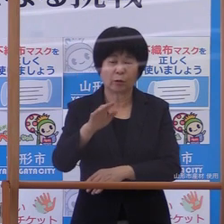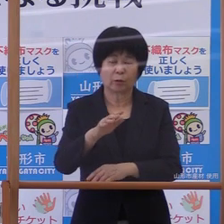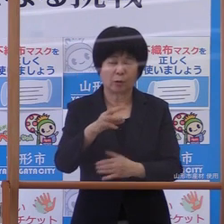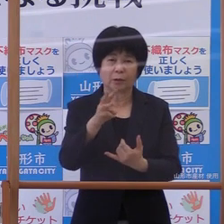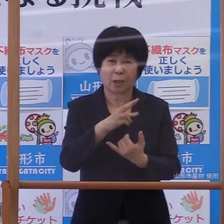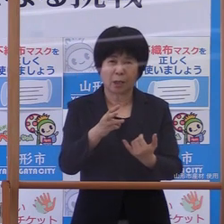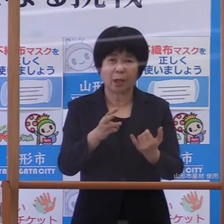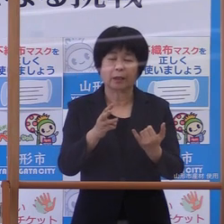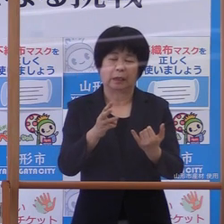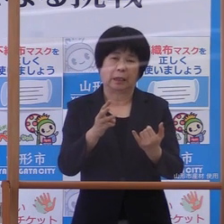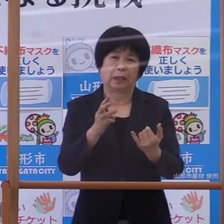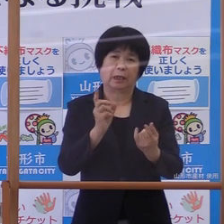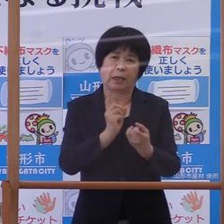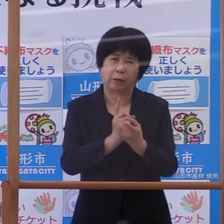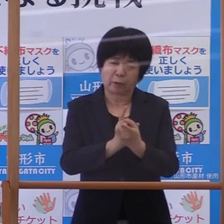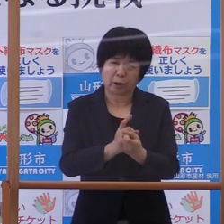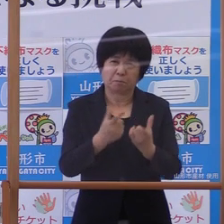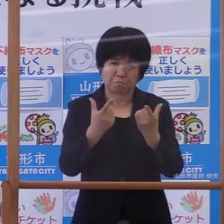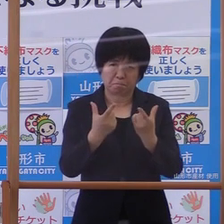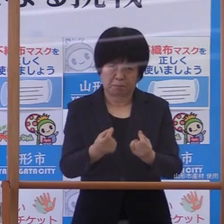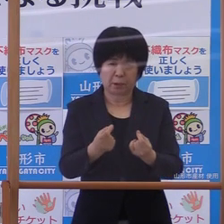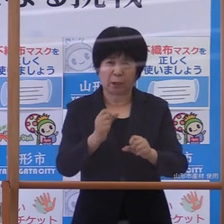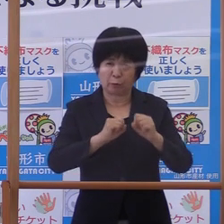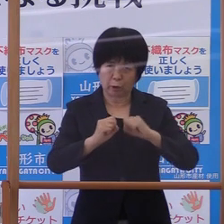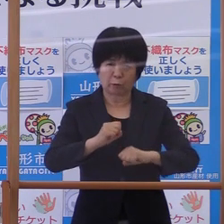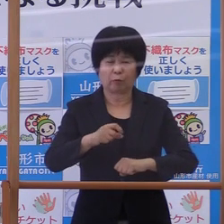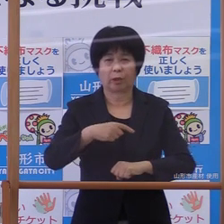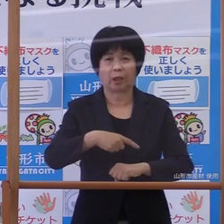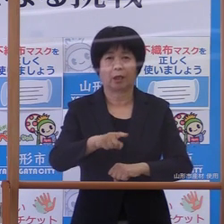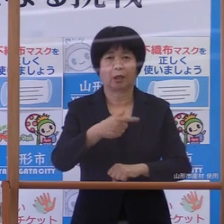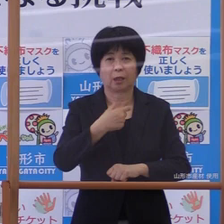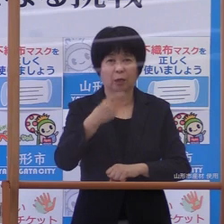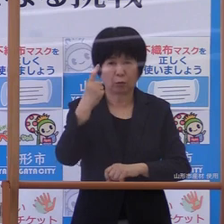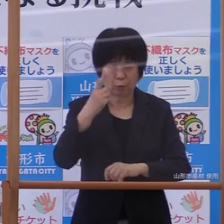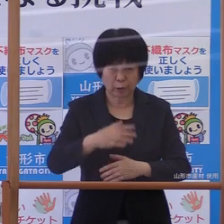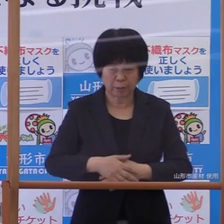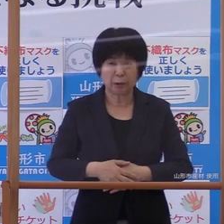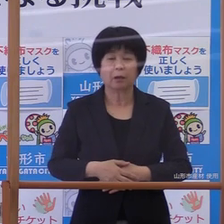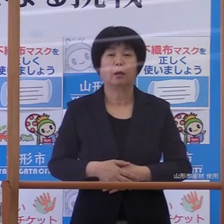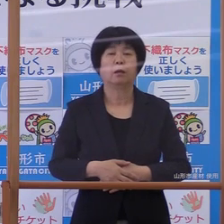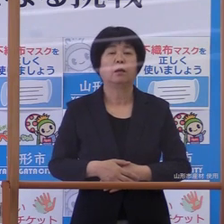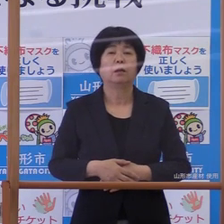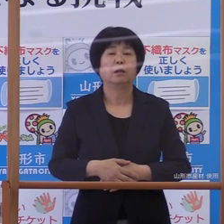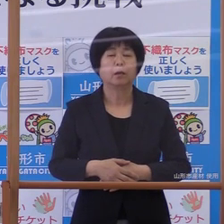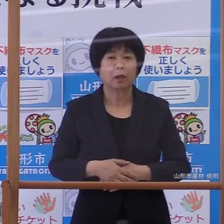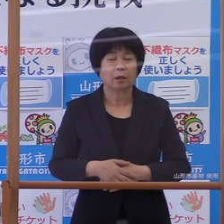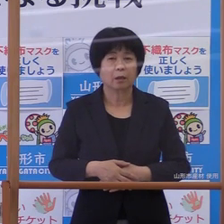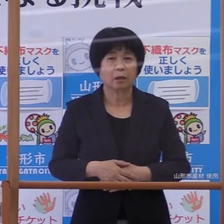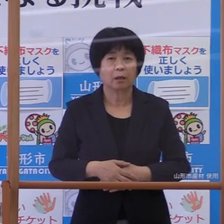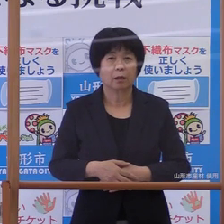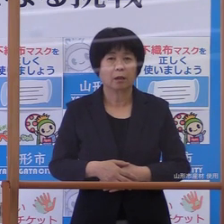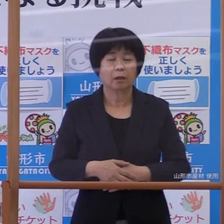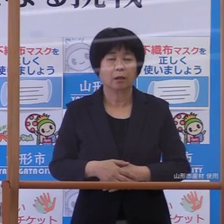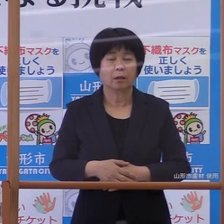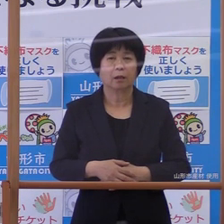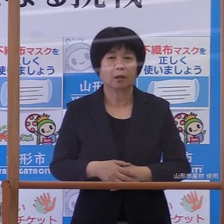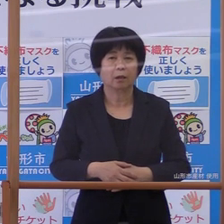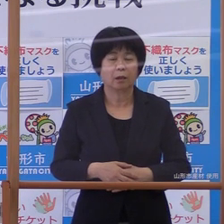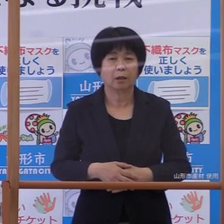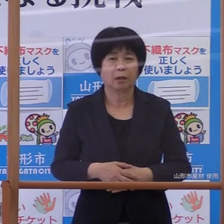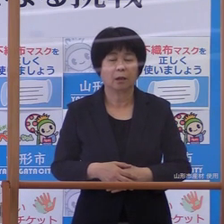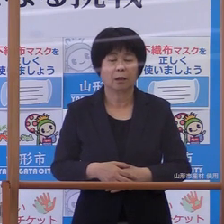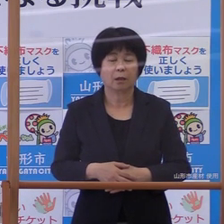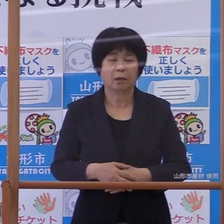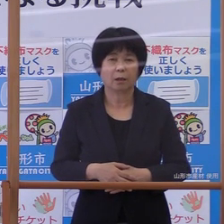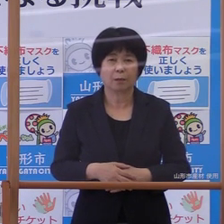対応などもしっかりをしていきたいというふうに思っております。そうした中で、また